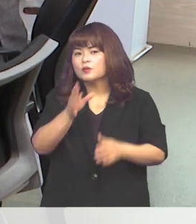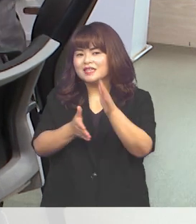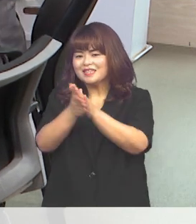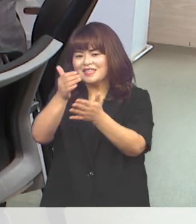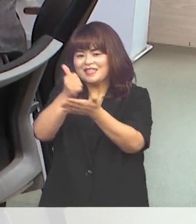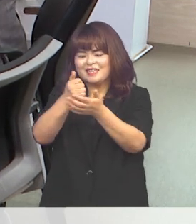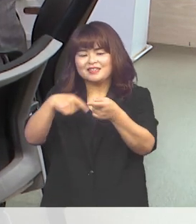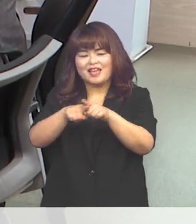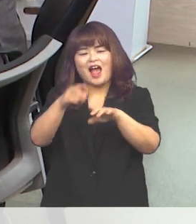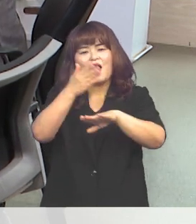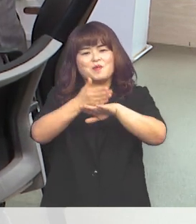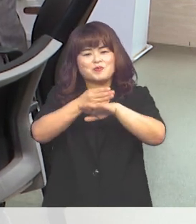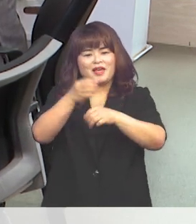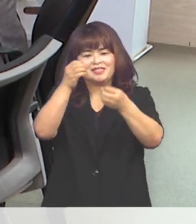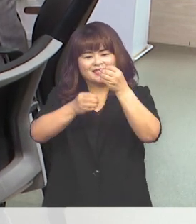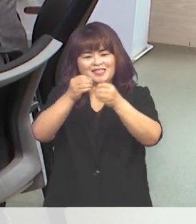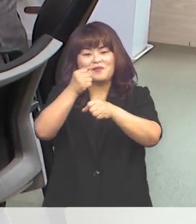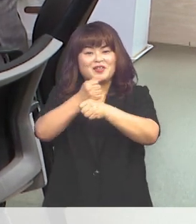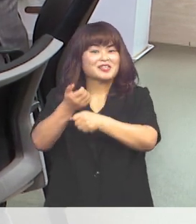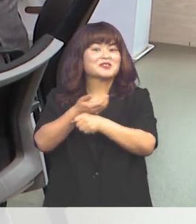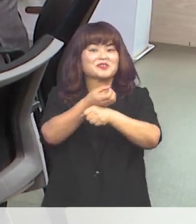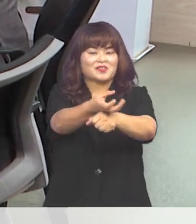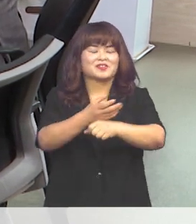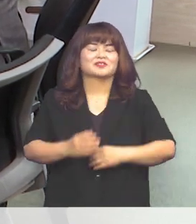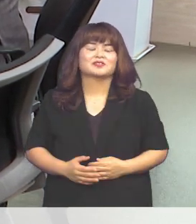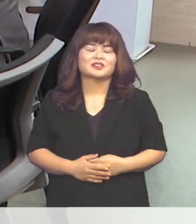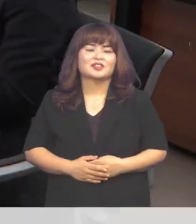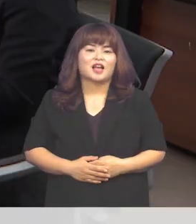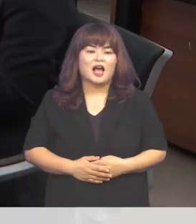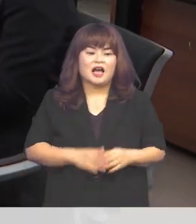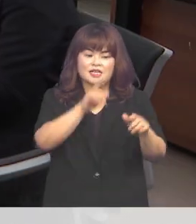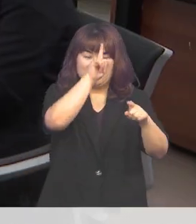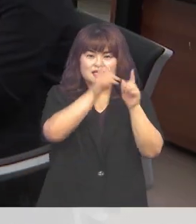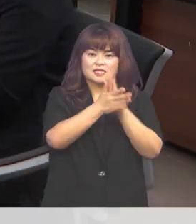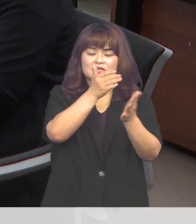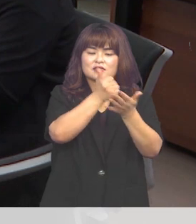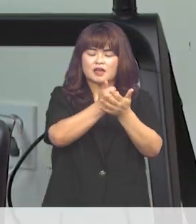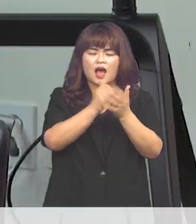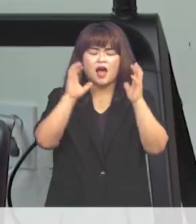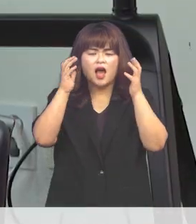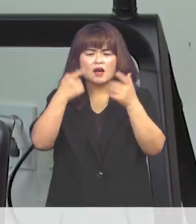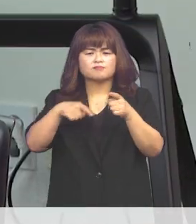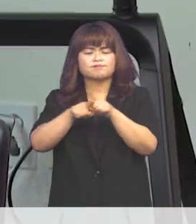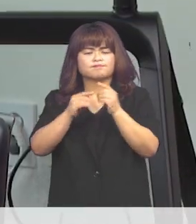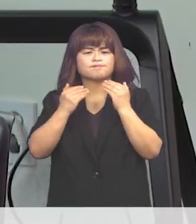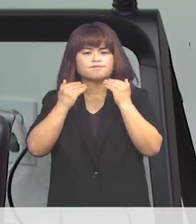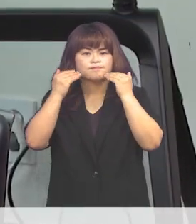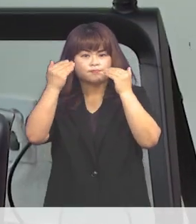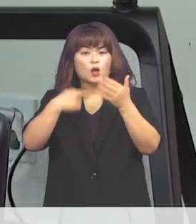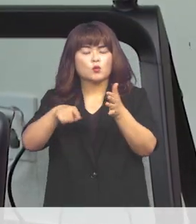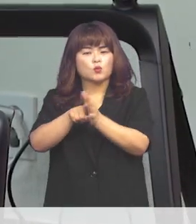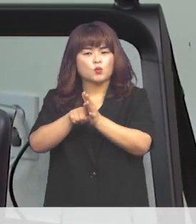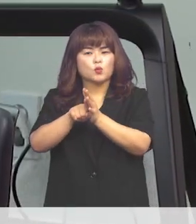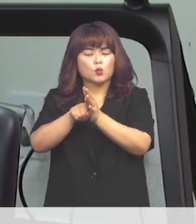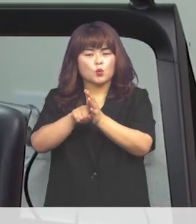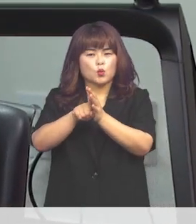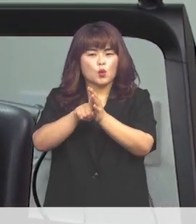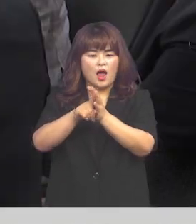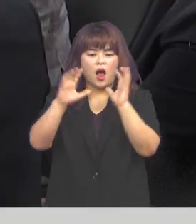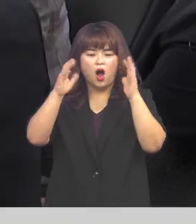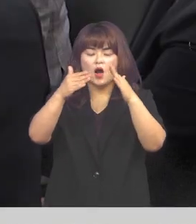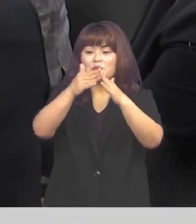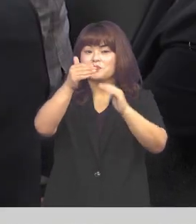지어 감사패를 전달했습니다. 이 시장은 아이들이 훌륭하게 성장할 수 있도록 최선을 다하고 있는